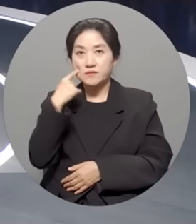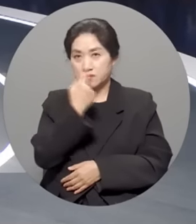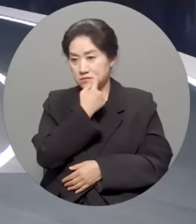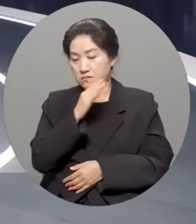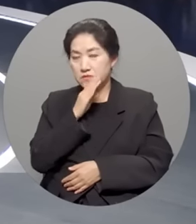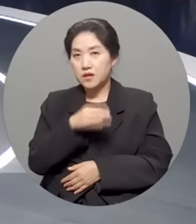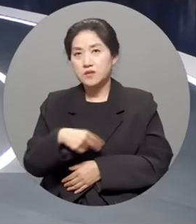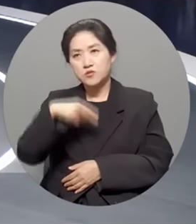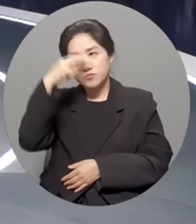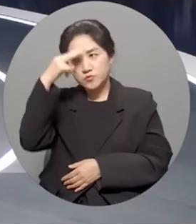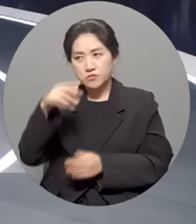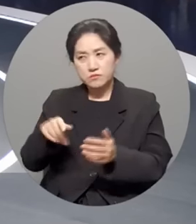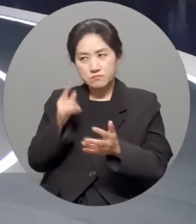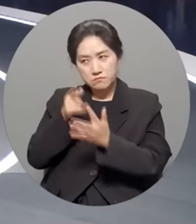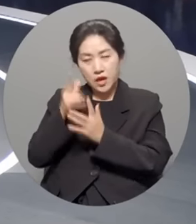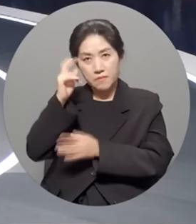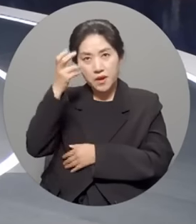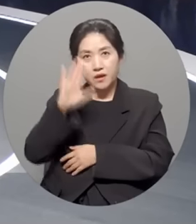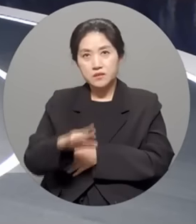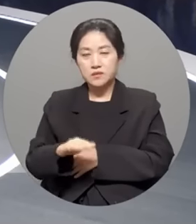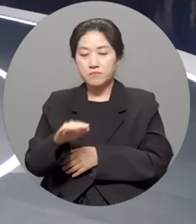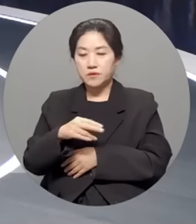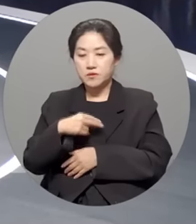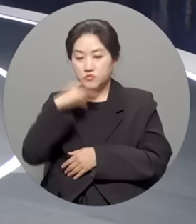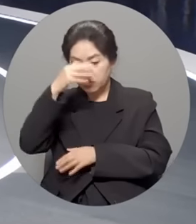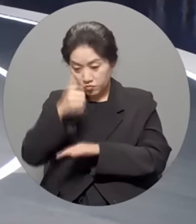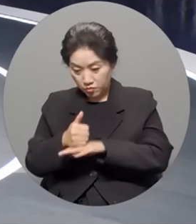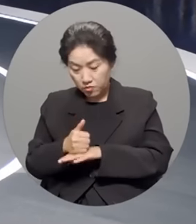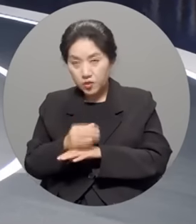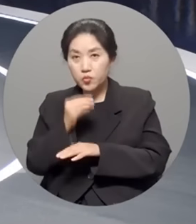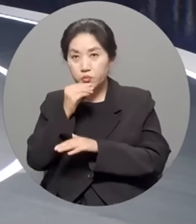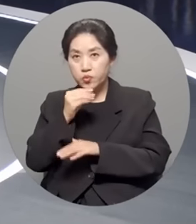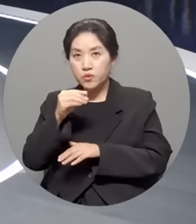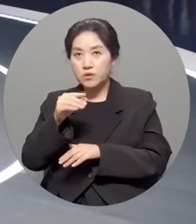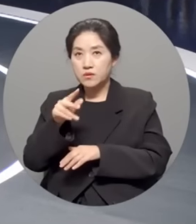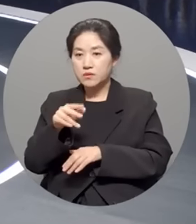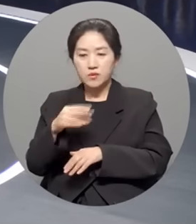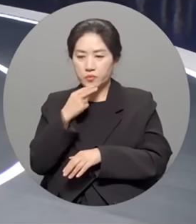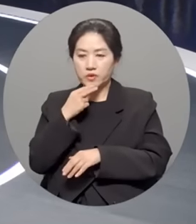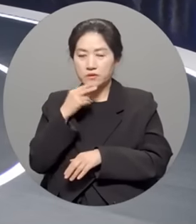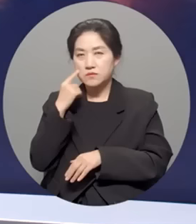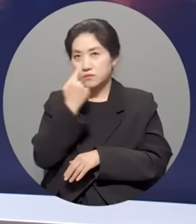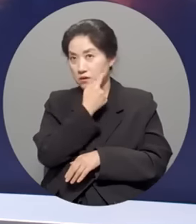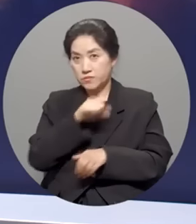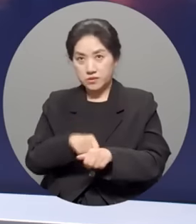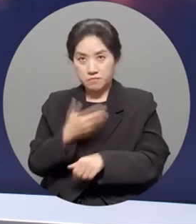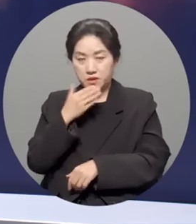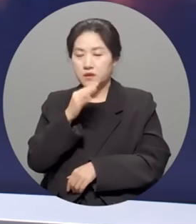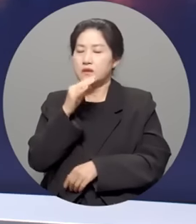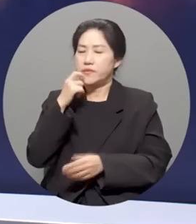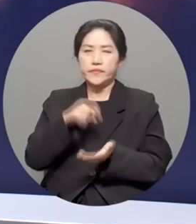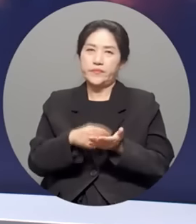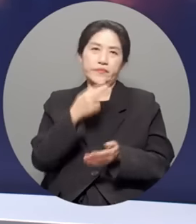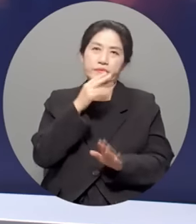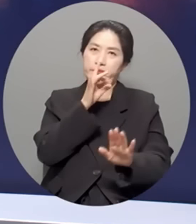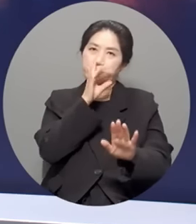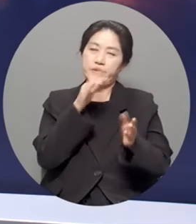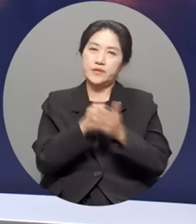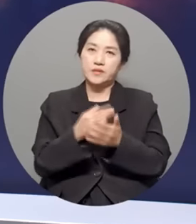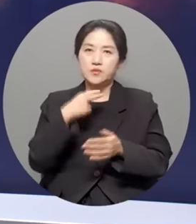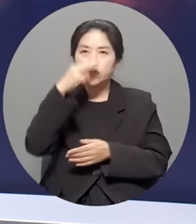정황은 있는데 이렇게 음성으로 나오면 음주운전으로 처벌할 수가 있습니까 네 쉽지 않습니다 혈중 알코올 농도는